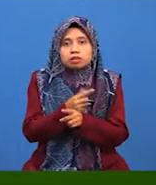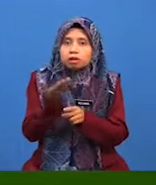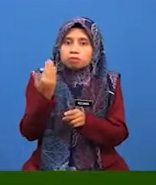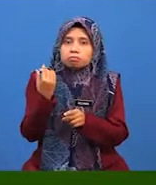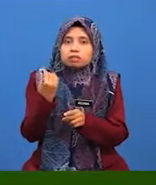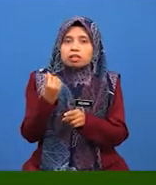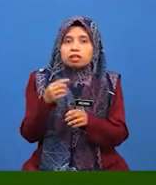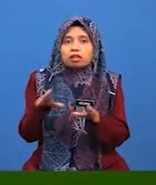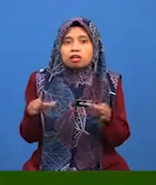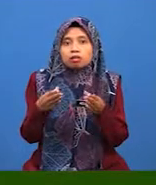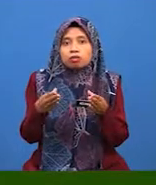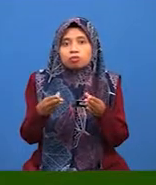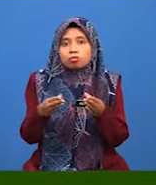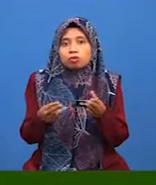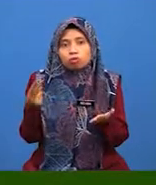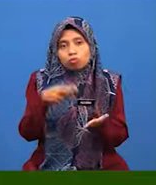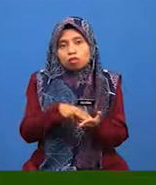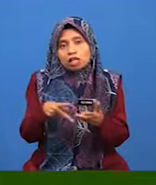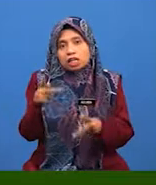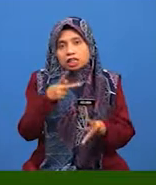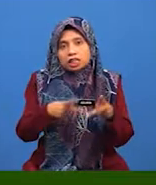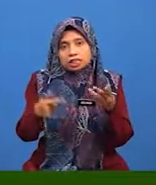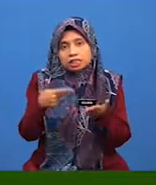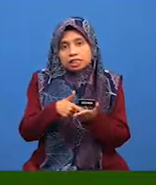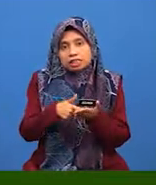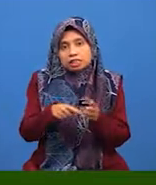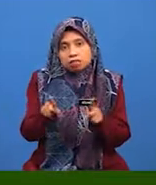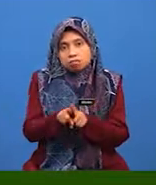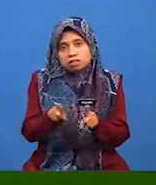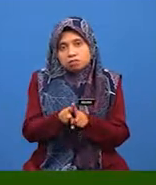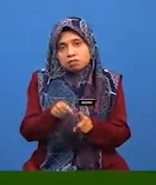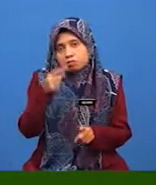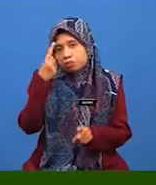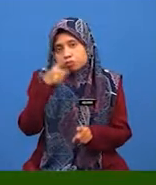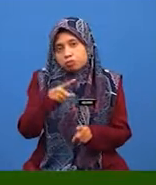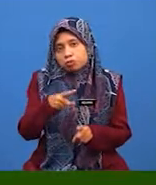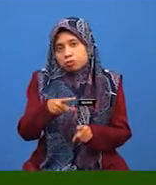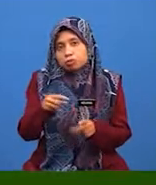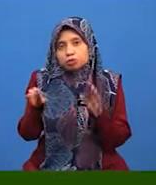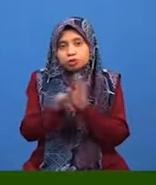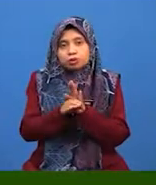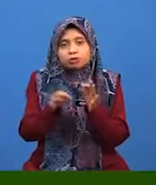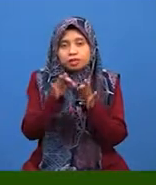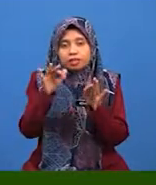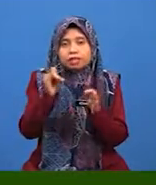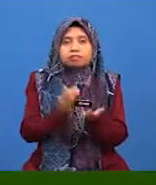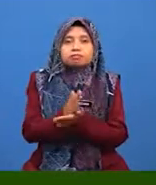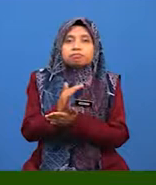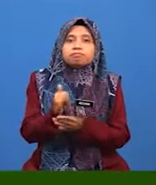marilah membuat ulang kaji lagi bersama-sama untuk contoh ayat yang